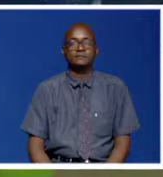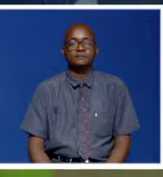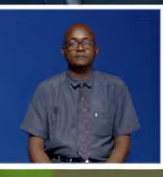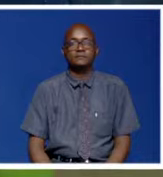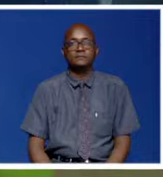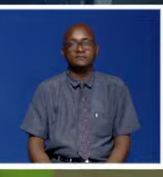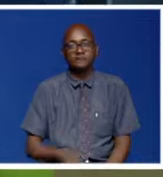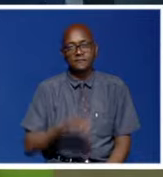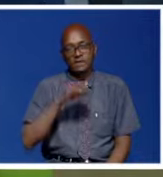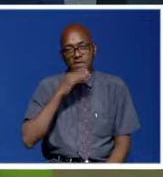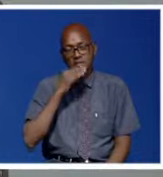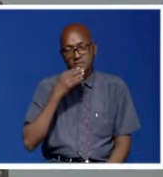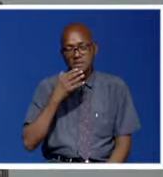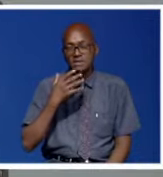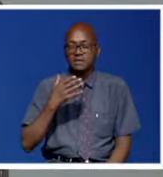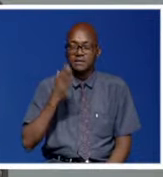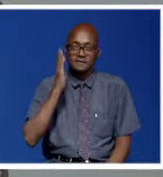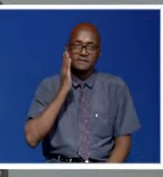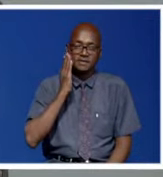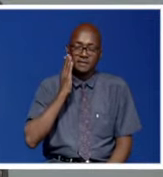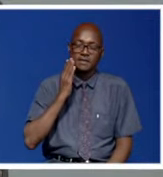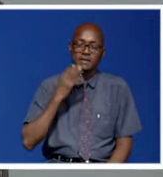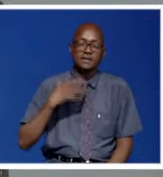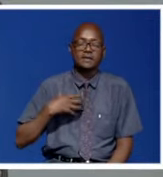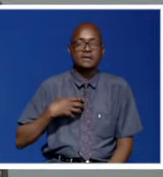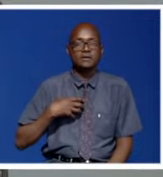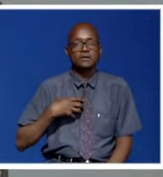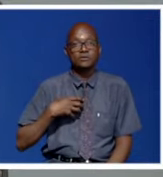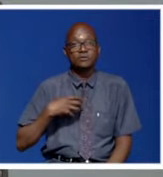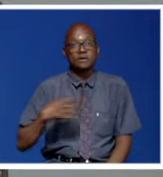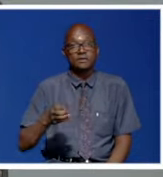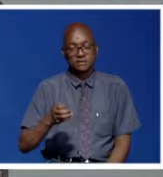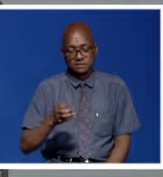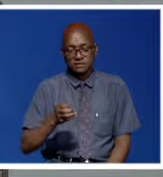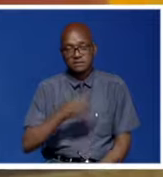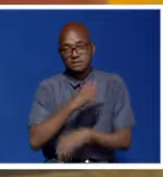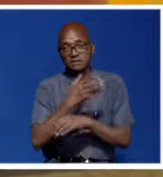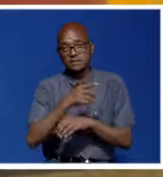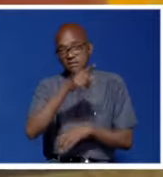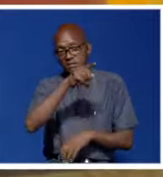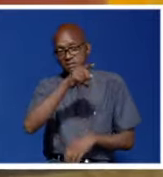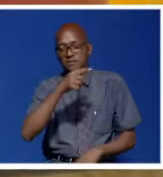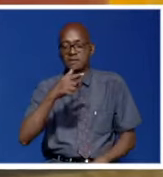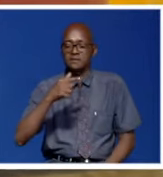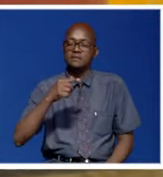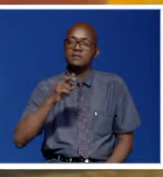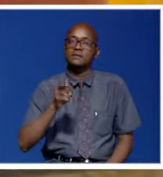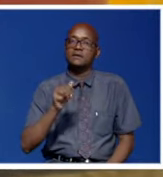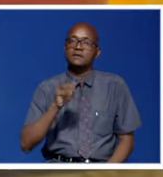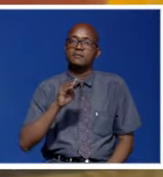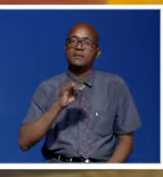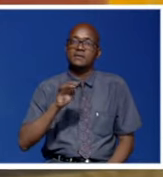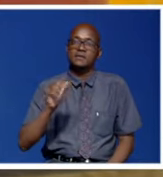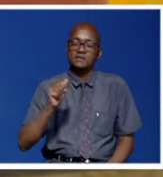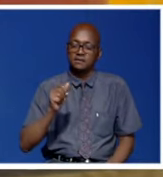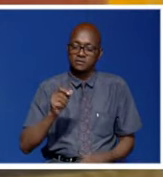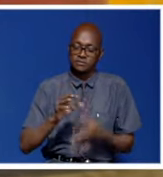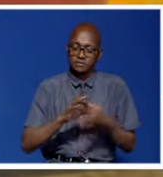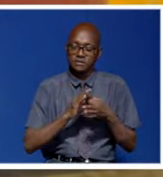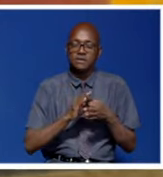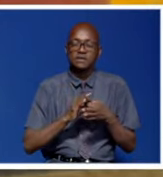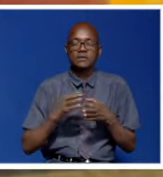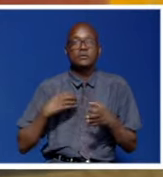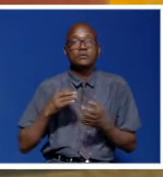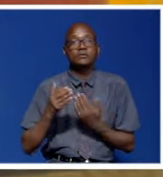Waziri wa Habari, Vijana, Utamaduni na Michezo wa Zanzibar, Tabia Maulid Mwita, kwa kushirikiana na Waziri wa Nchi, Ofisi ya